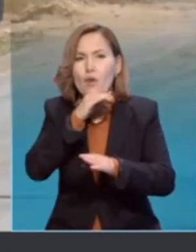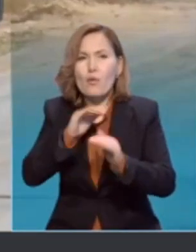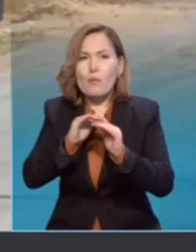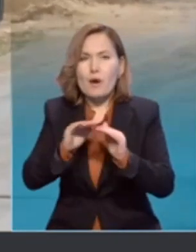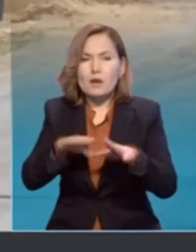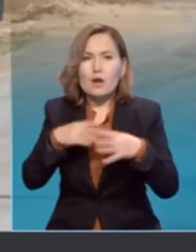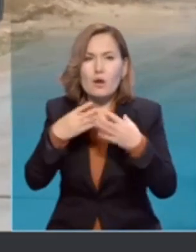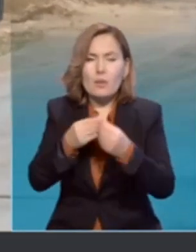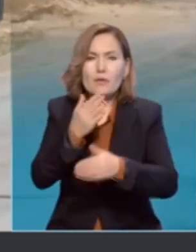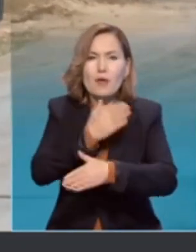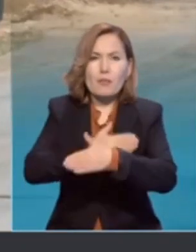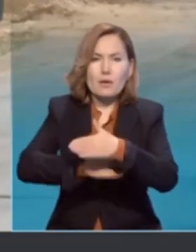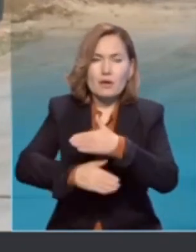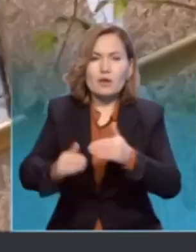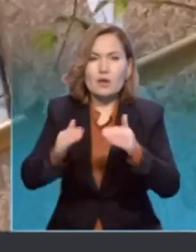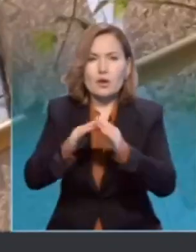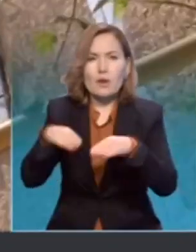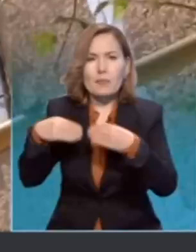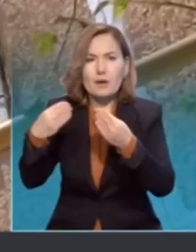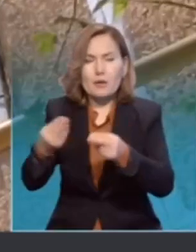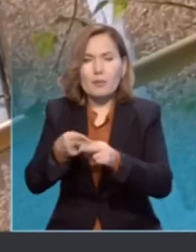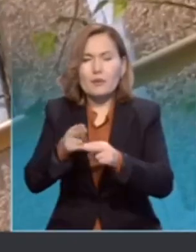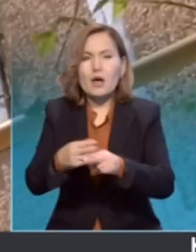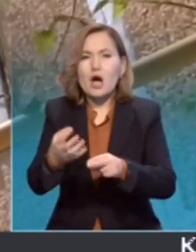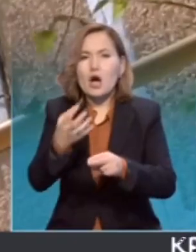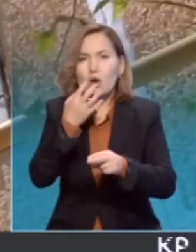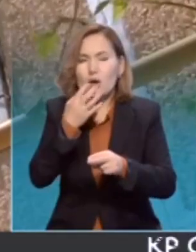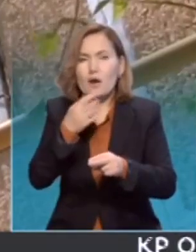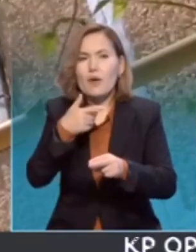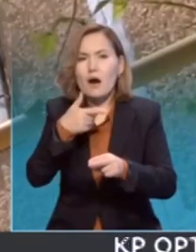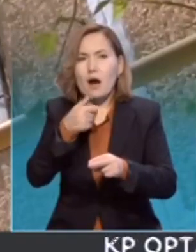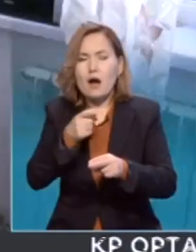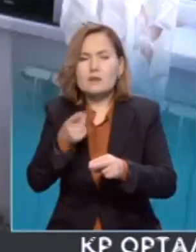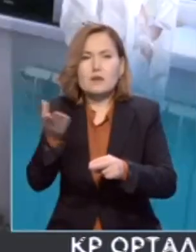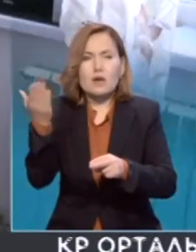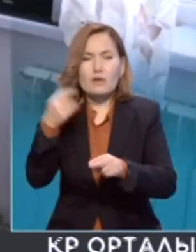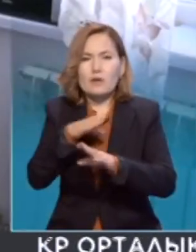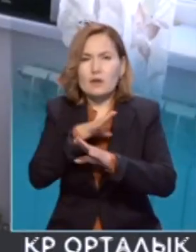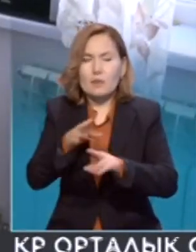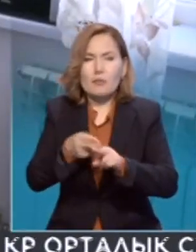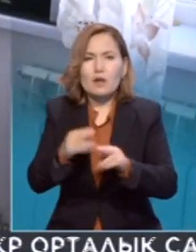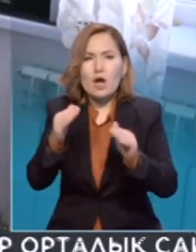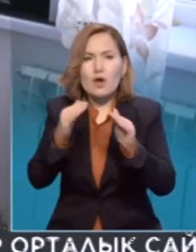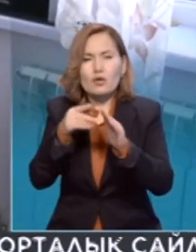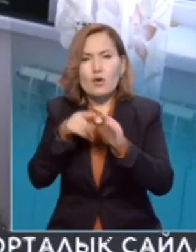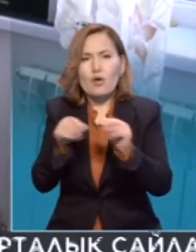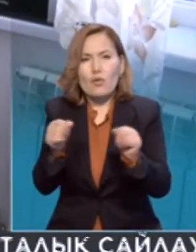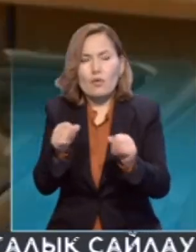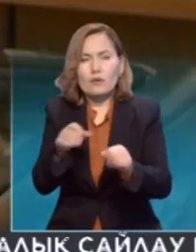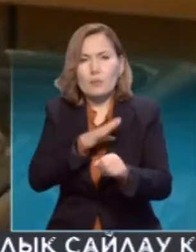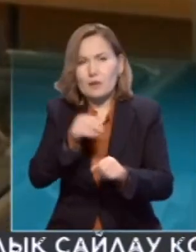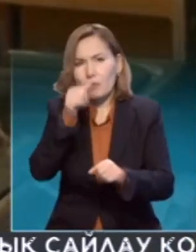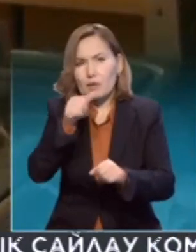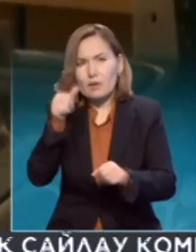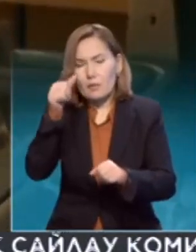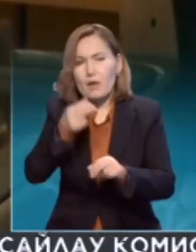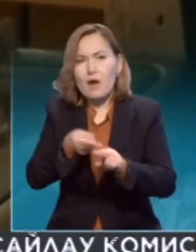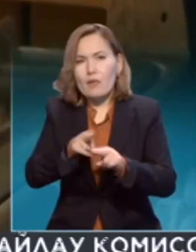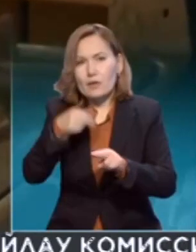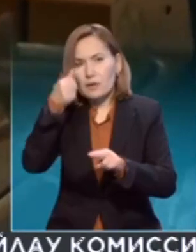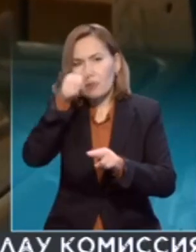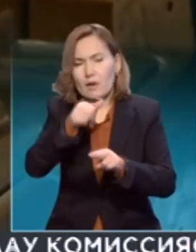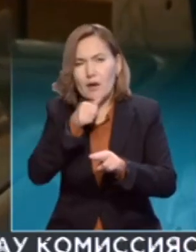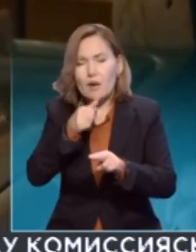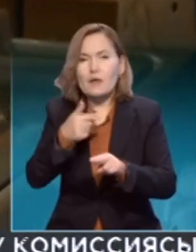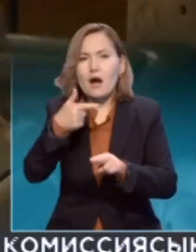мен мүгедектерге берілген болатын. Алайда жылу мен газ болмағандықтан баспананың берекесі қашқан еді. Ал биыл жылы пәтерлерде